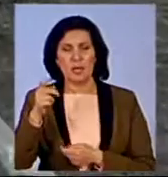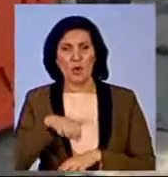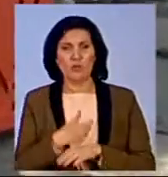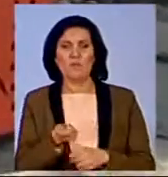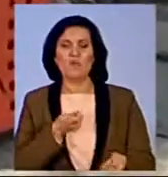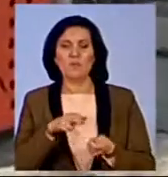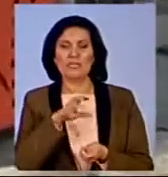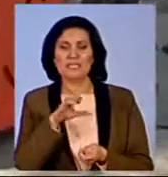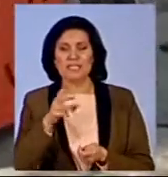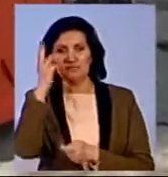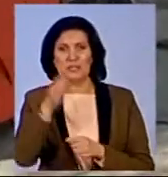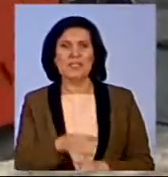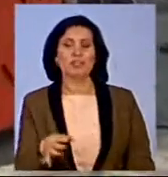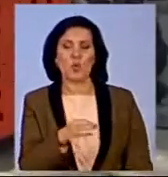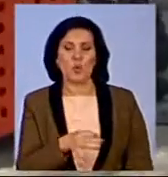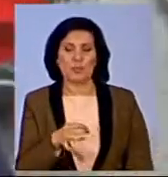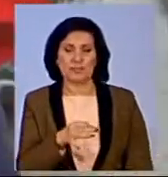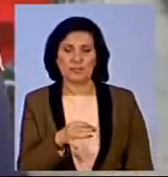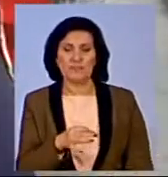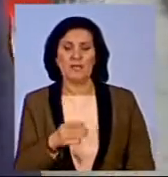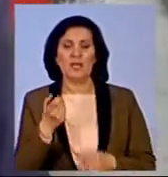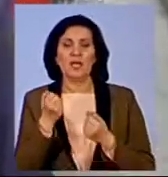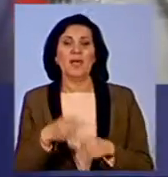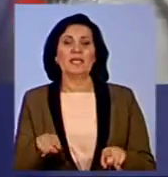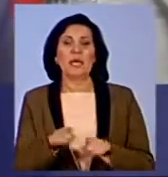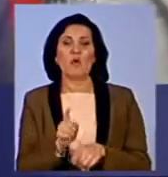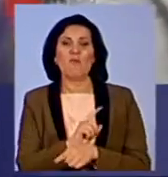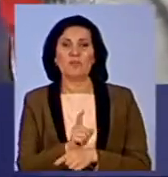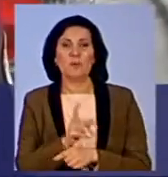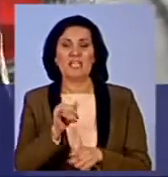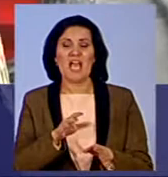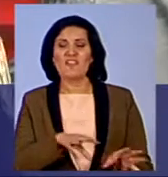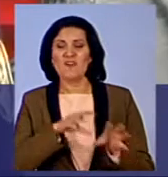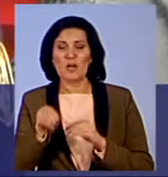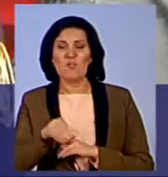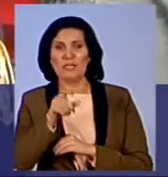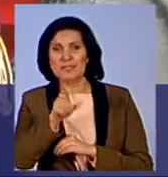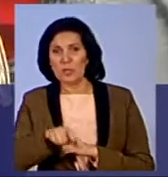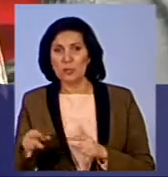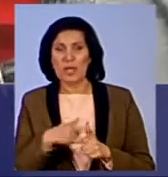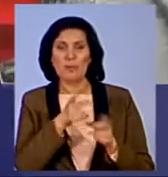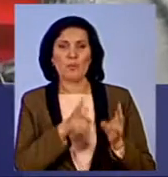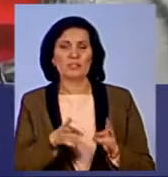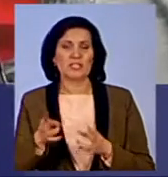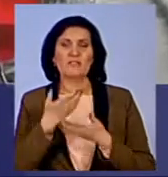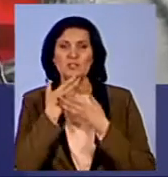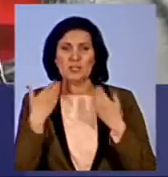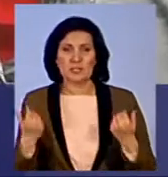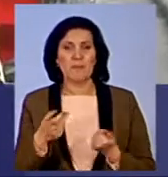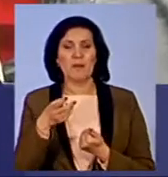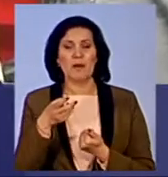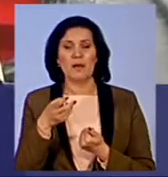управління ДСНС Хмельницької області Петро Сибіга. Як такого нормативу для евакуації людей або постраждалих нема.